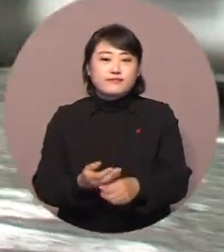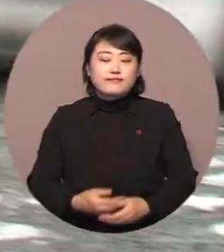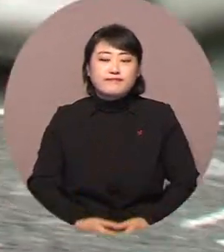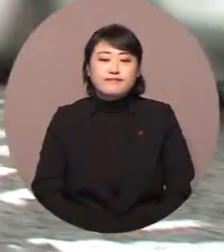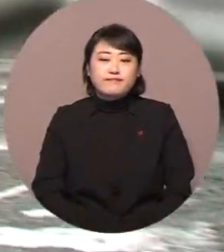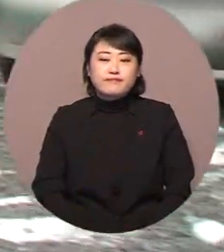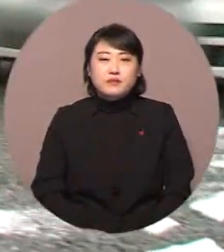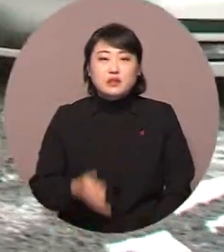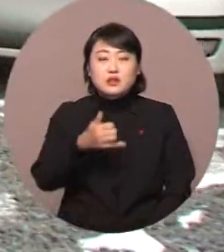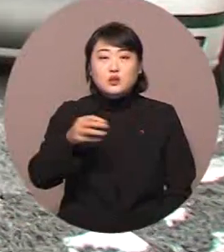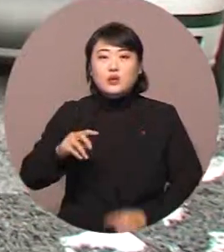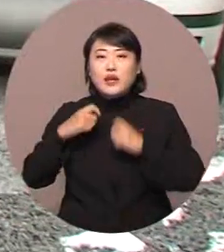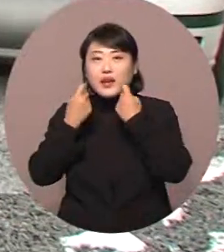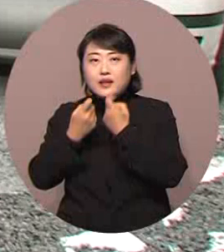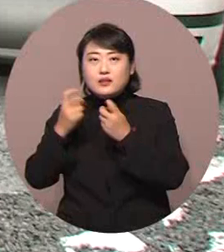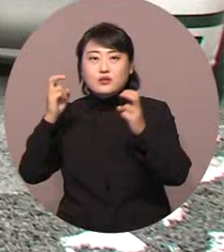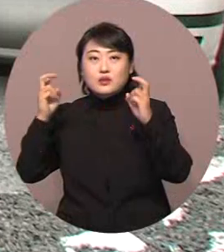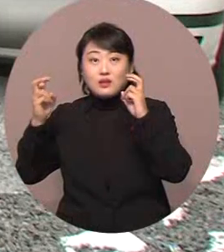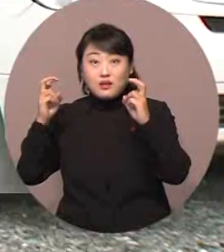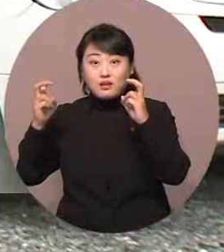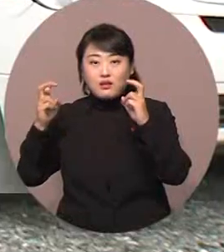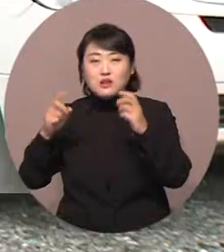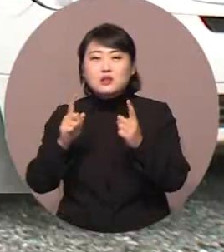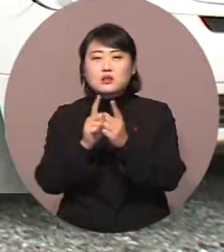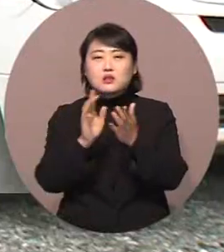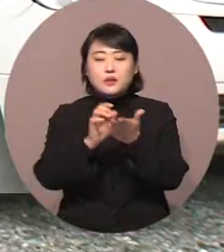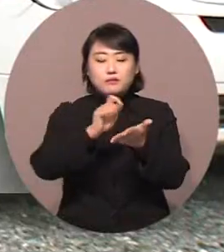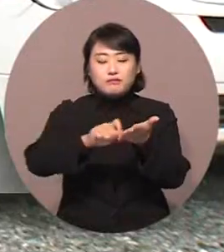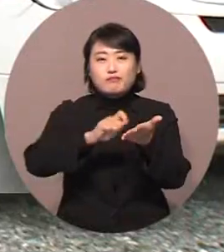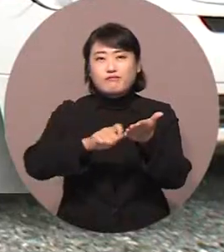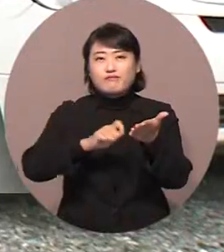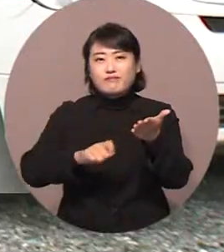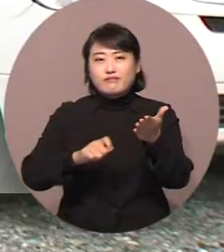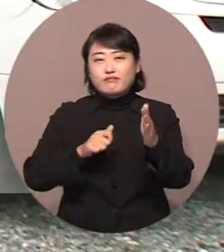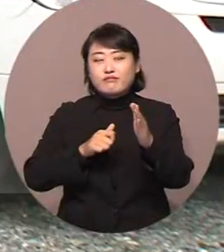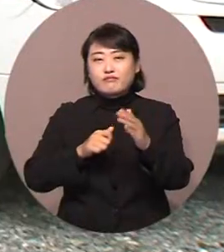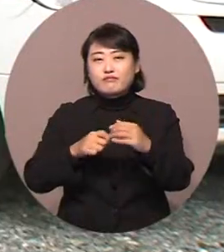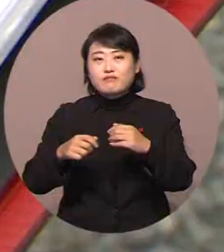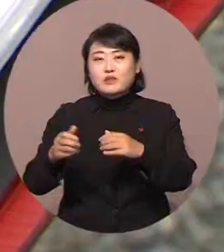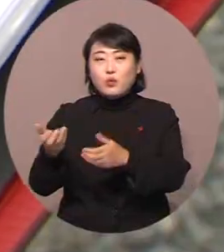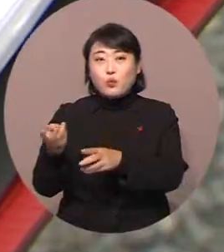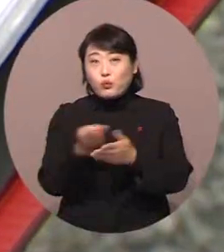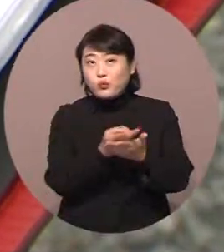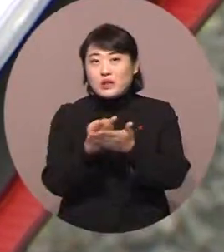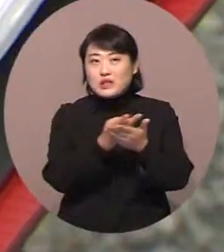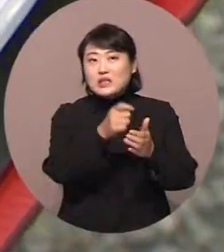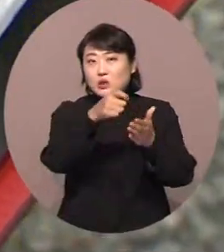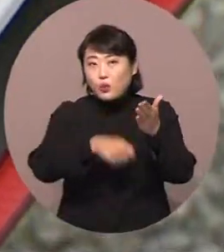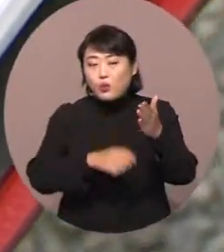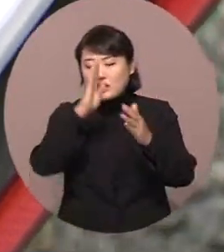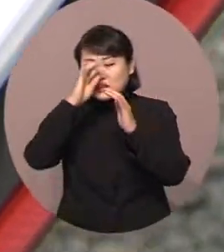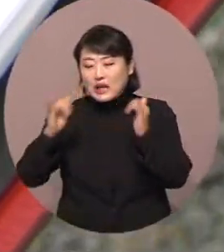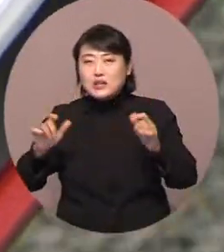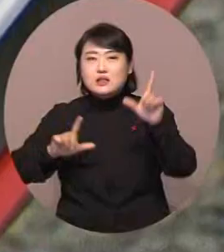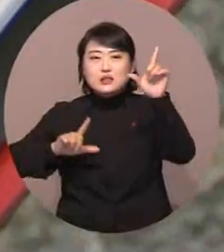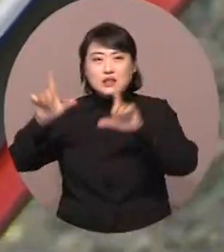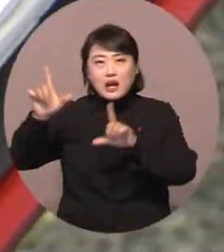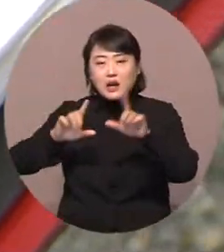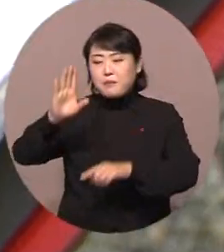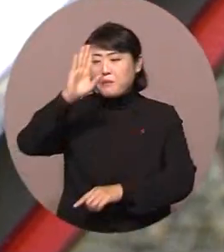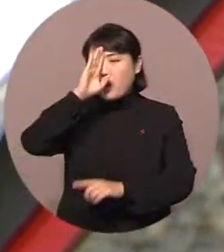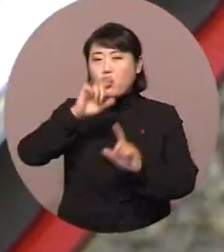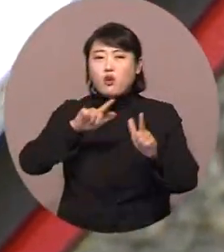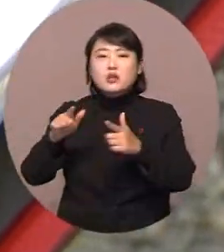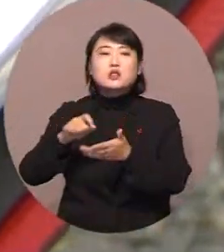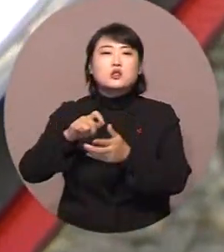세종의이 사설 구급차 업체는 수기로 출동 기록부를 작성합니다 환자의 기본 인적 사항과 증상 기저질환